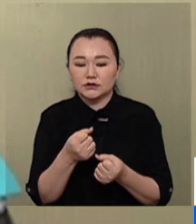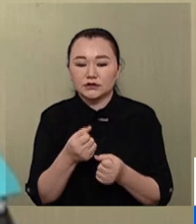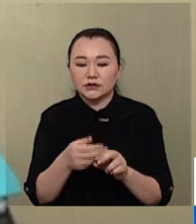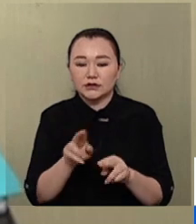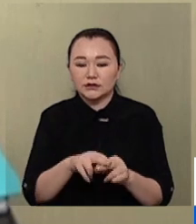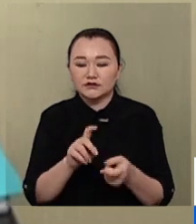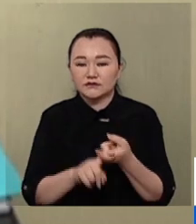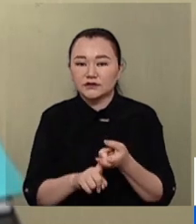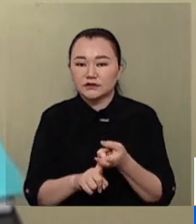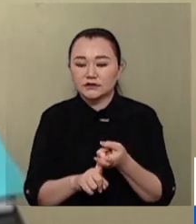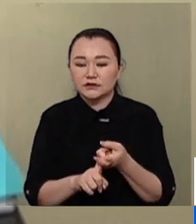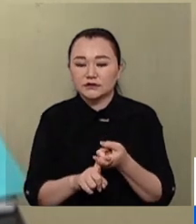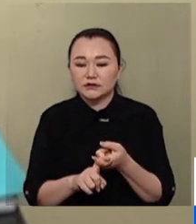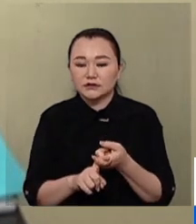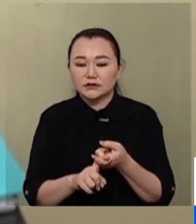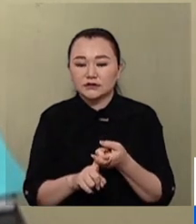этой связи